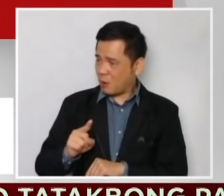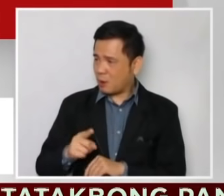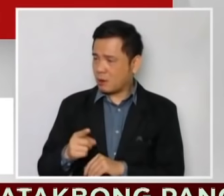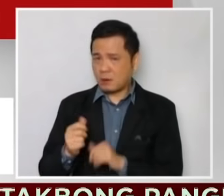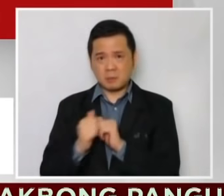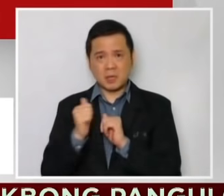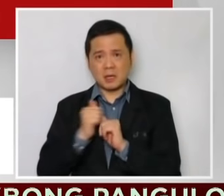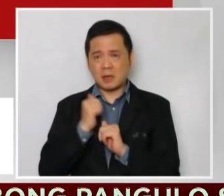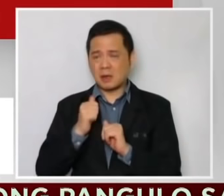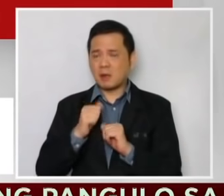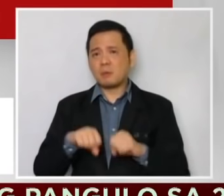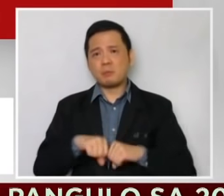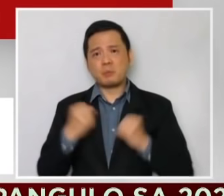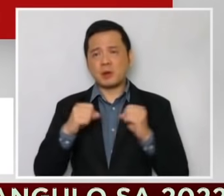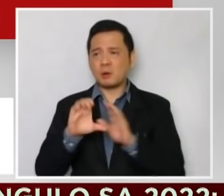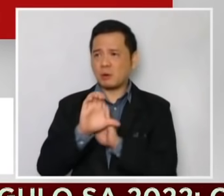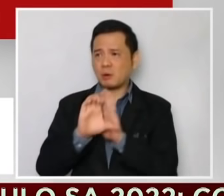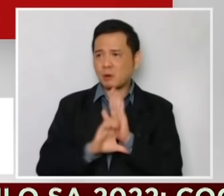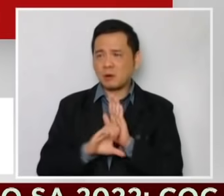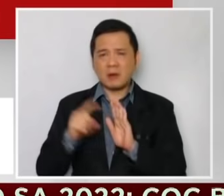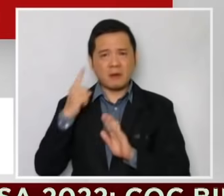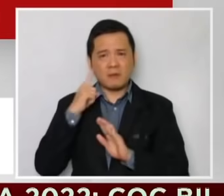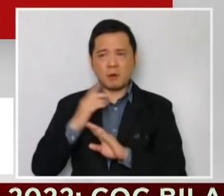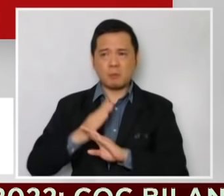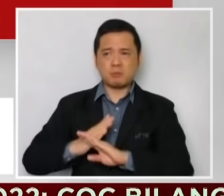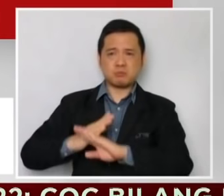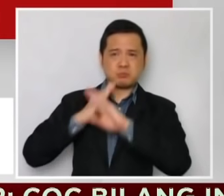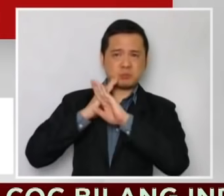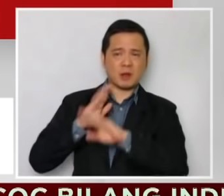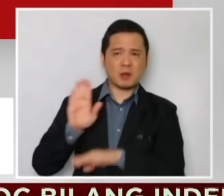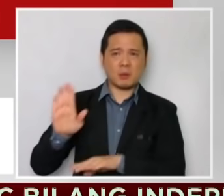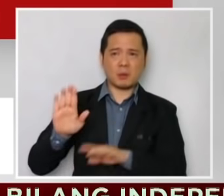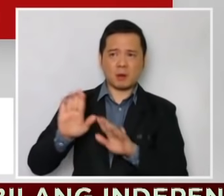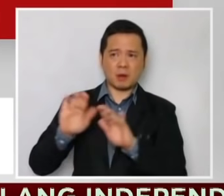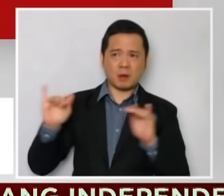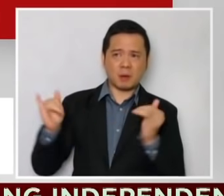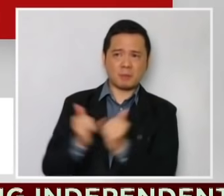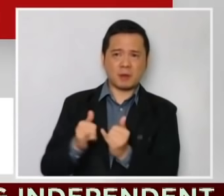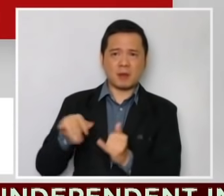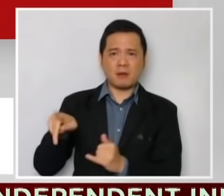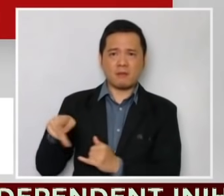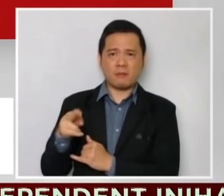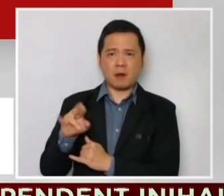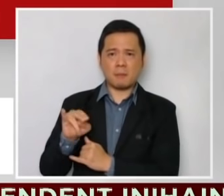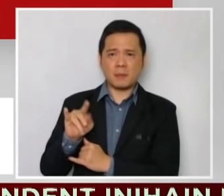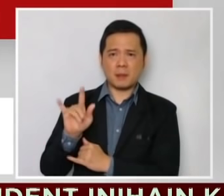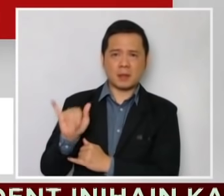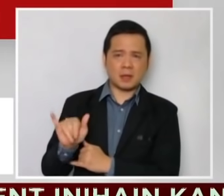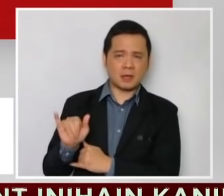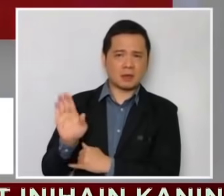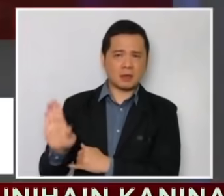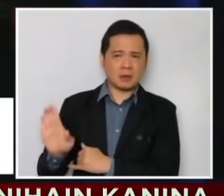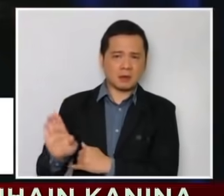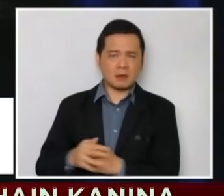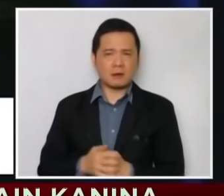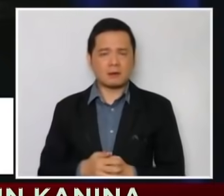constitutional crisis para lamang protektahan ang isa umanong pinaborang kumpanya at piling opisyal ng